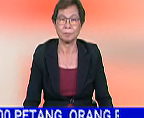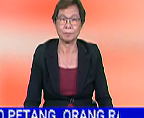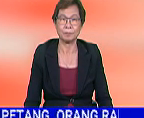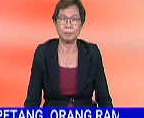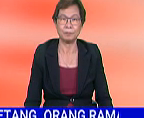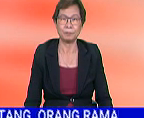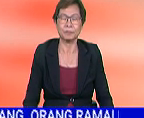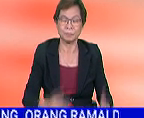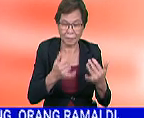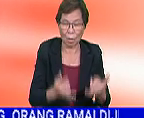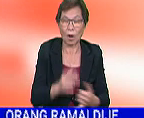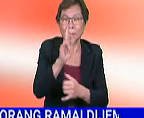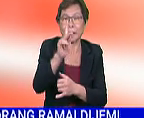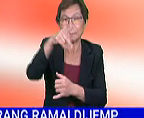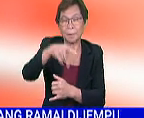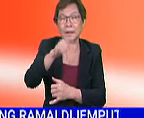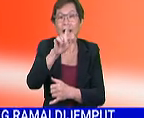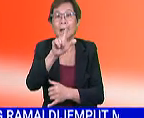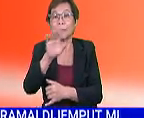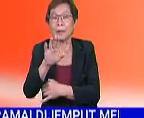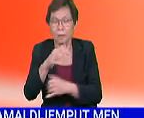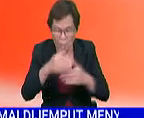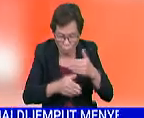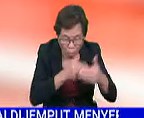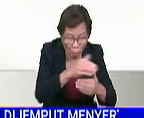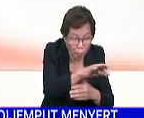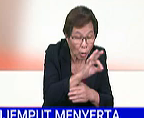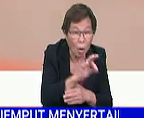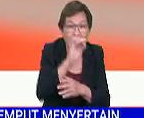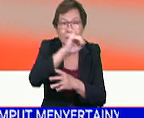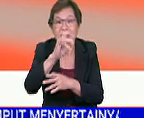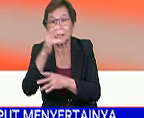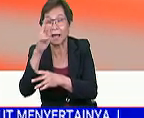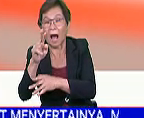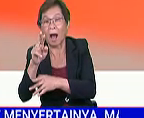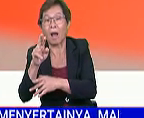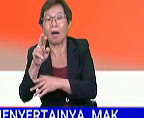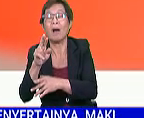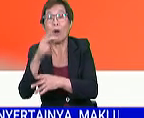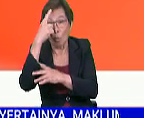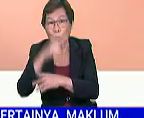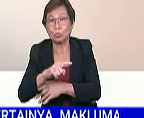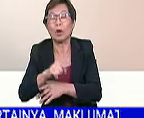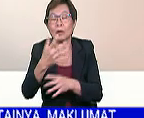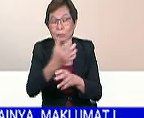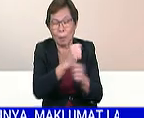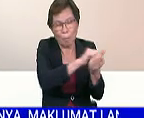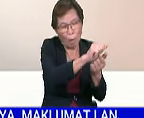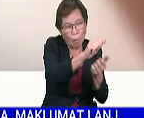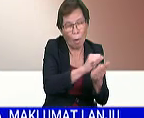juta ketika ini kplb dalam proses melantik jkr Sarawak sebagai agensi pelaksana selepas mendapat kelulusan